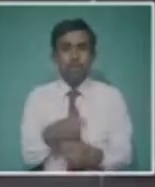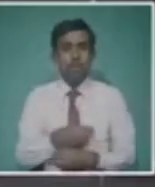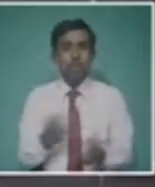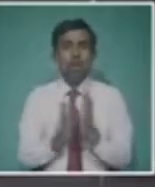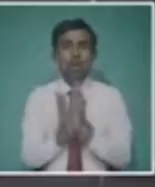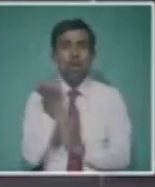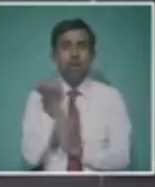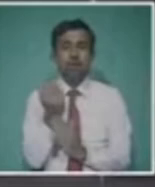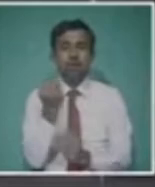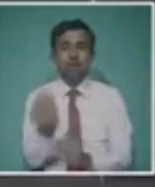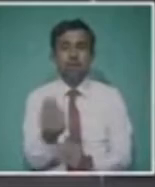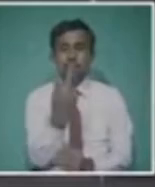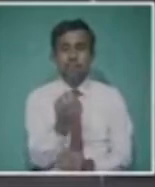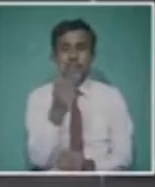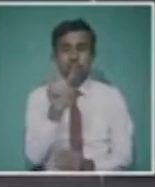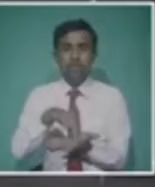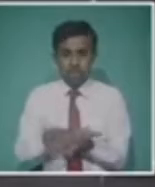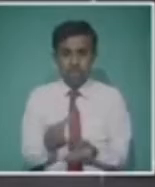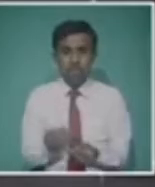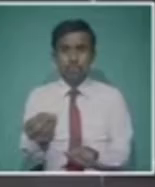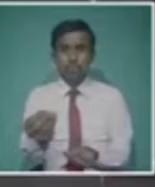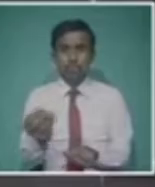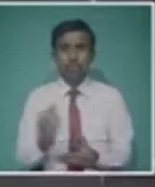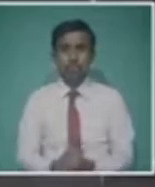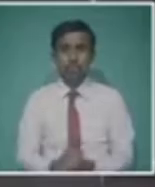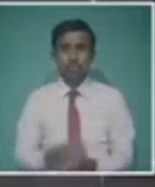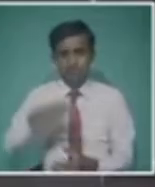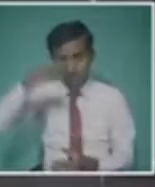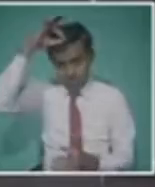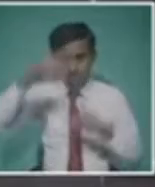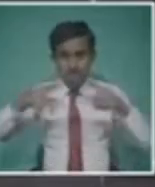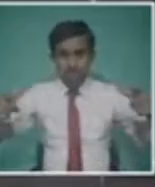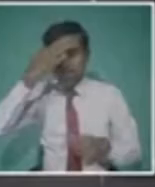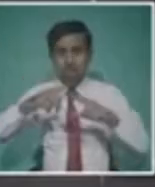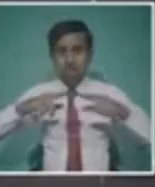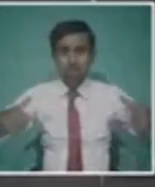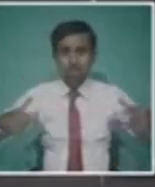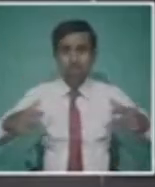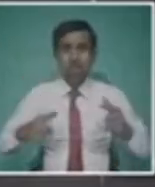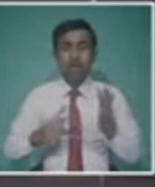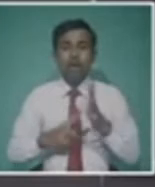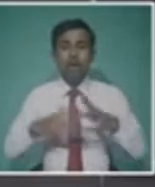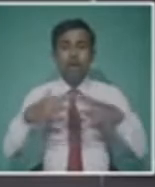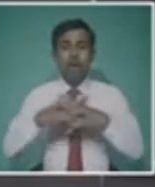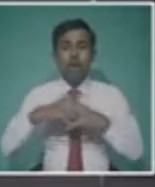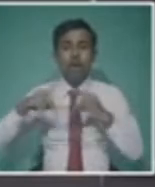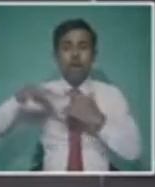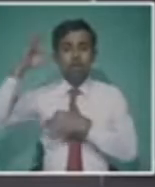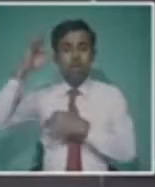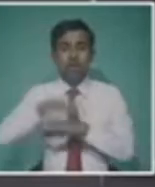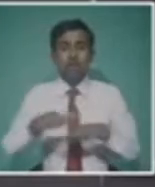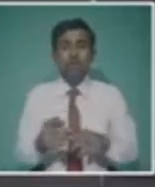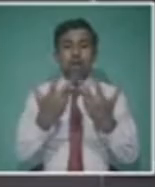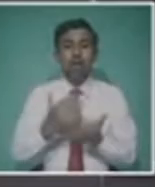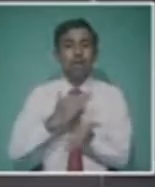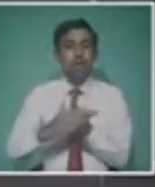අයිති ආපෞසරයක් ඔබතුමා 2013 සහතික කළා දුන්නා ඒ නිසා සිංහල භාෂාවෙන් සහ දමිළ භාෂාවෙන් නීති විද්‍යාල විභාගයට පෙනී සිටින දරුවෝ දහස්